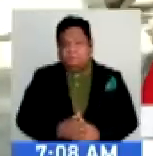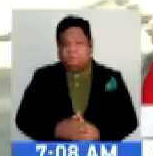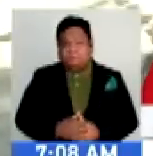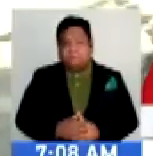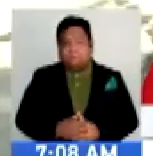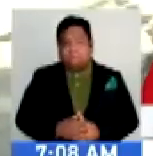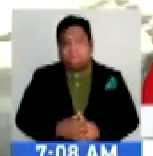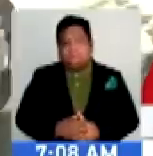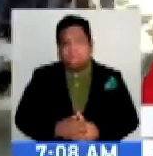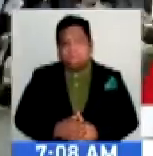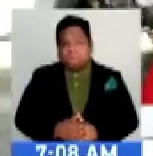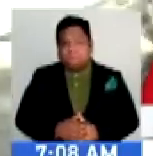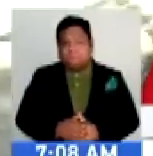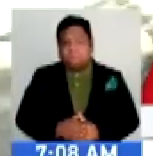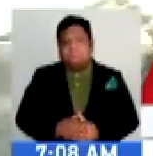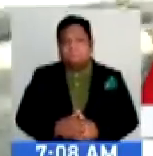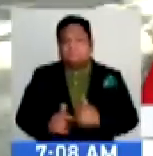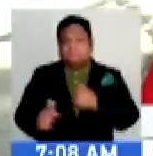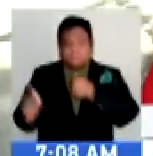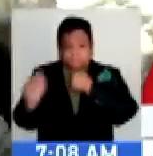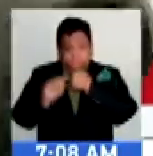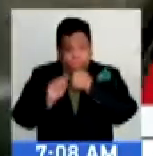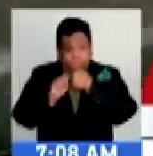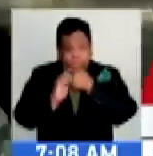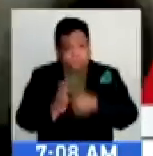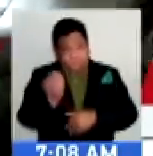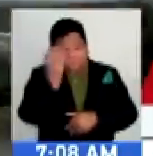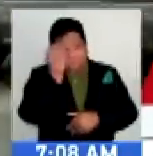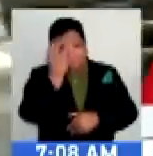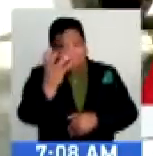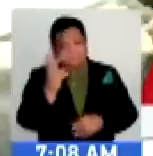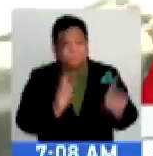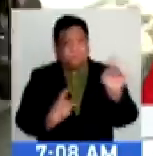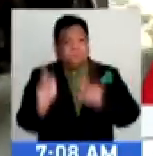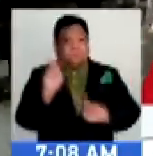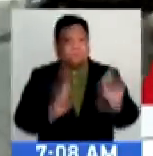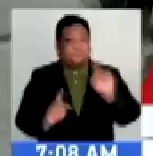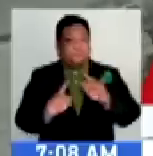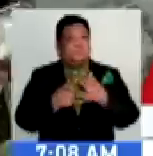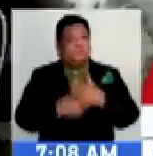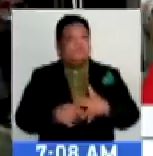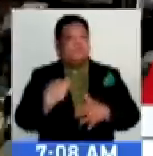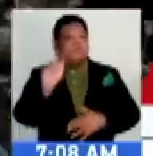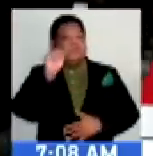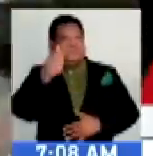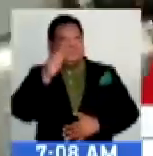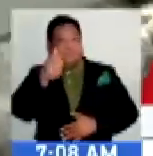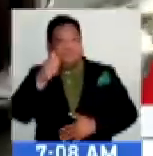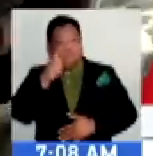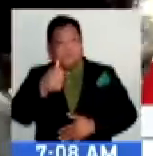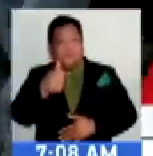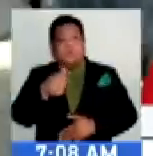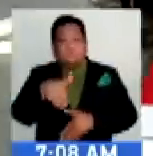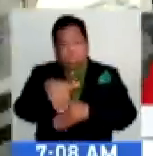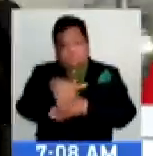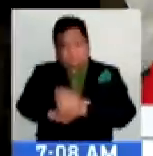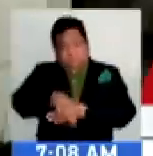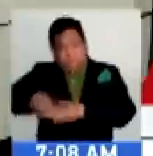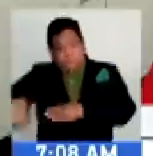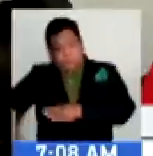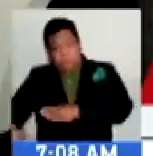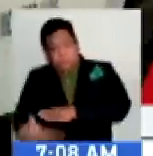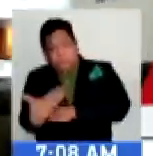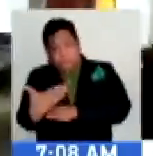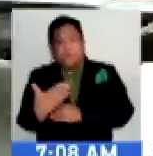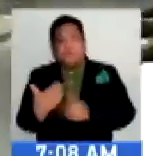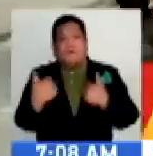Bam. Maris, good morning. Abiso sa mga motorista dahil simula bukas, sarado tuwing gabi hanggang madaling araw yung ilang bahagi ng C5 dito